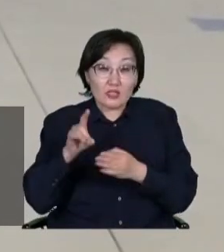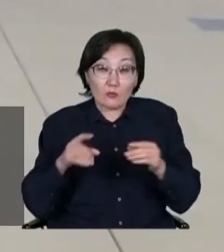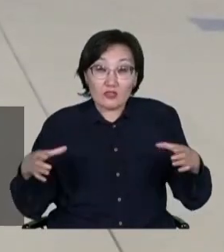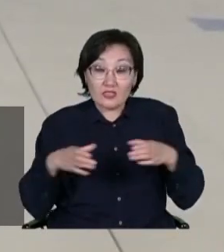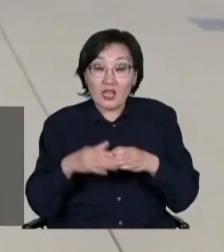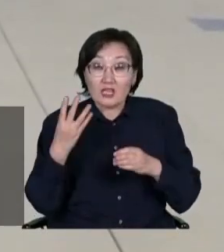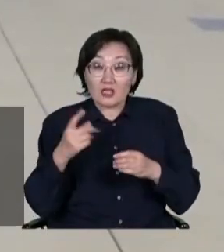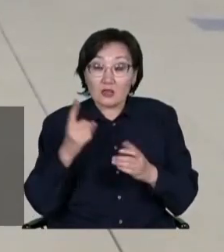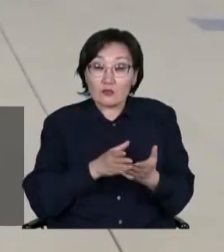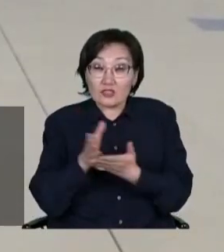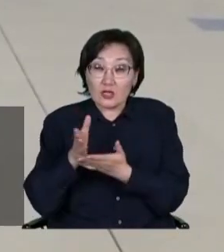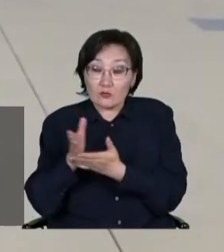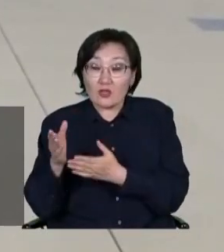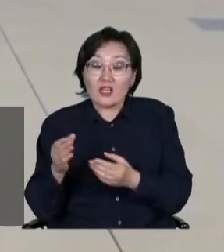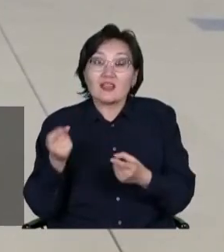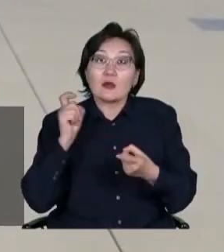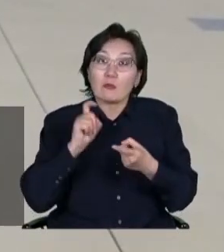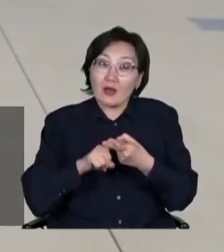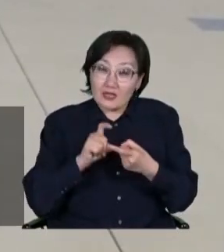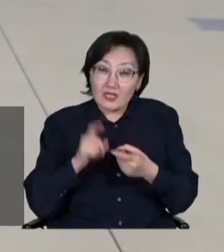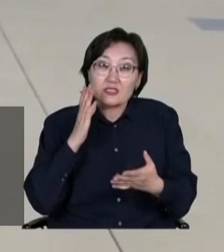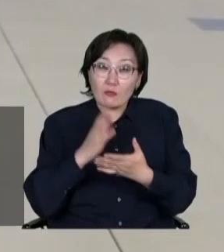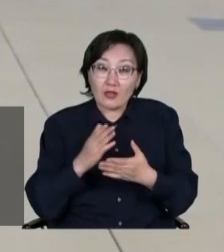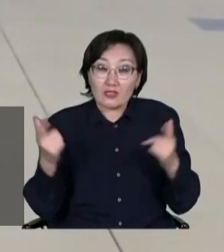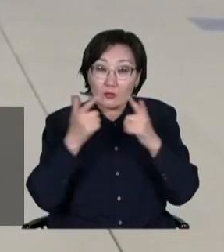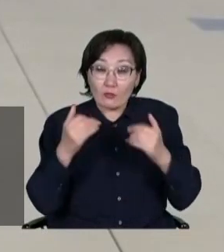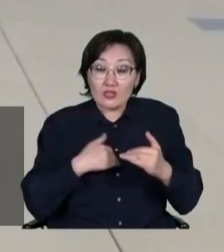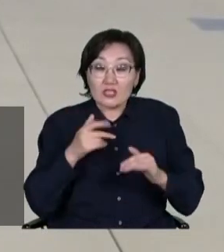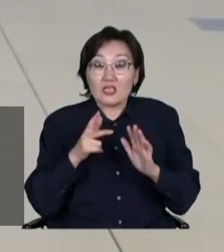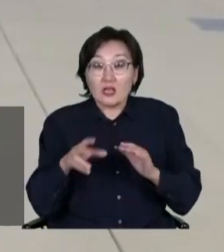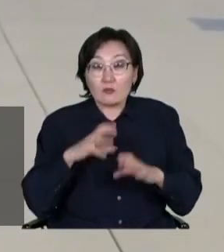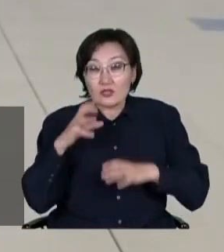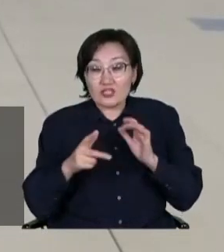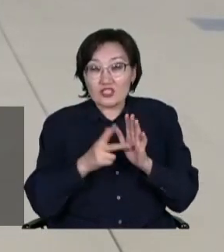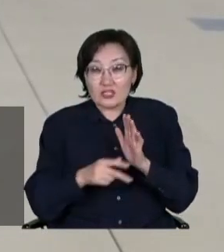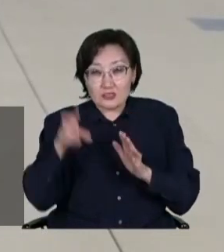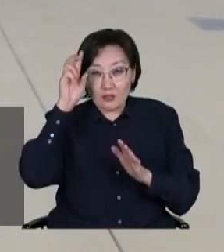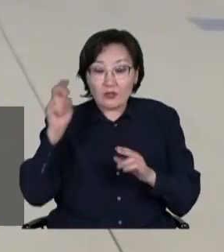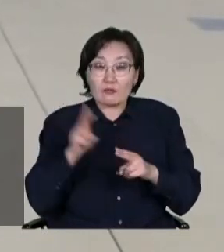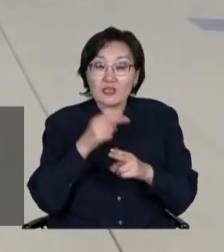41 бағытпен тікелей байланысқа қосылғанын атап өткім келеді. Ал әлемнің 80 елімен визасыз режим бар.